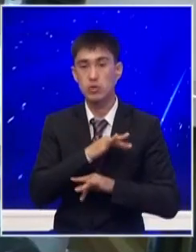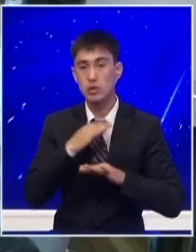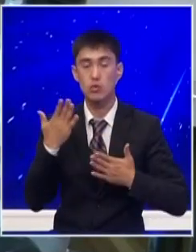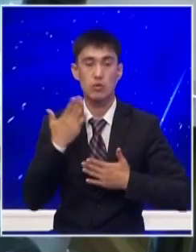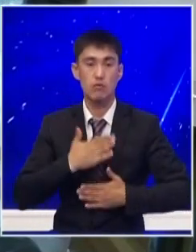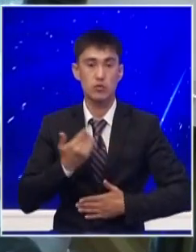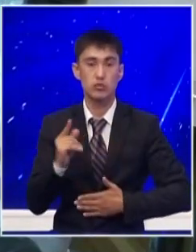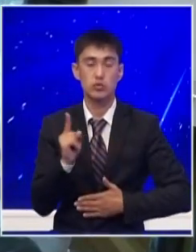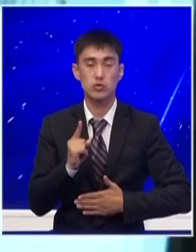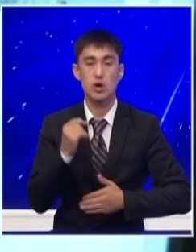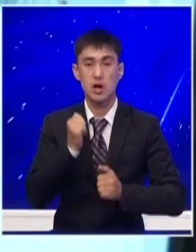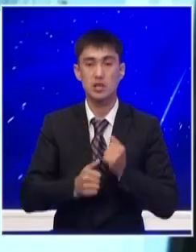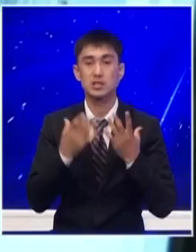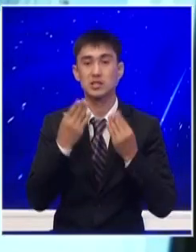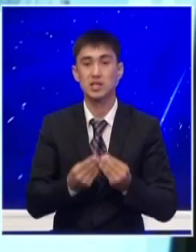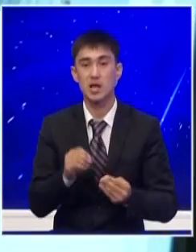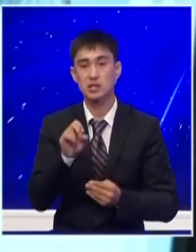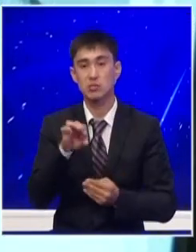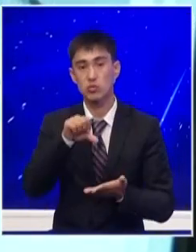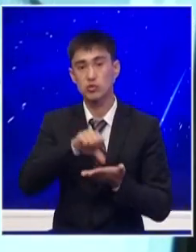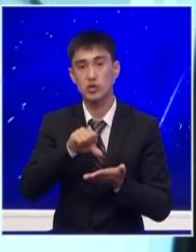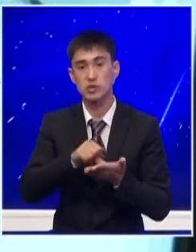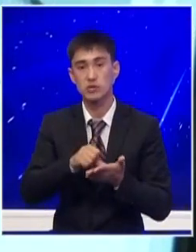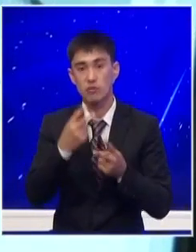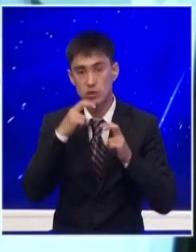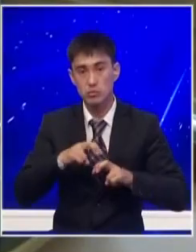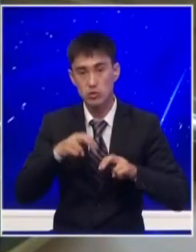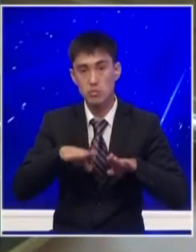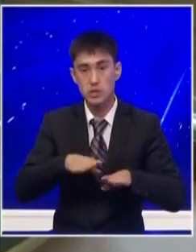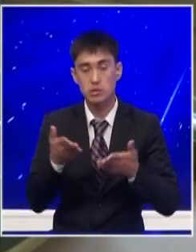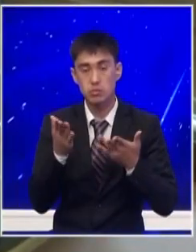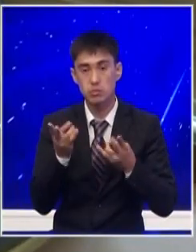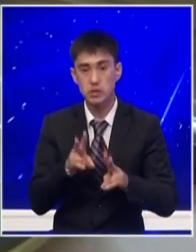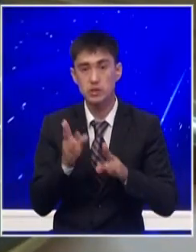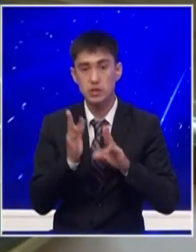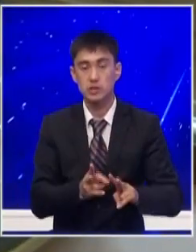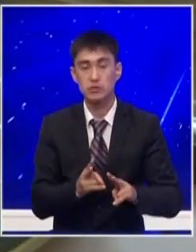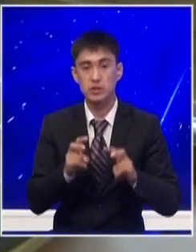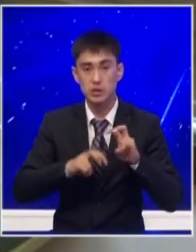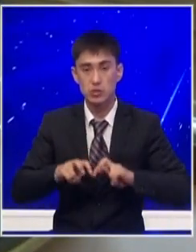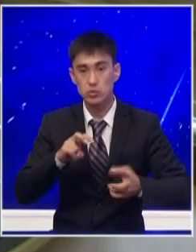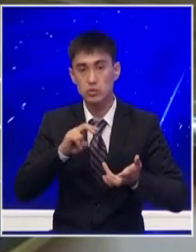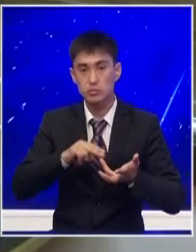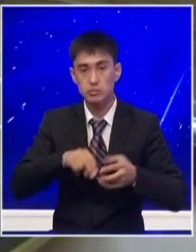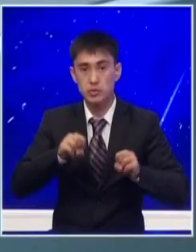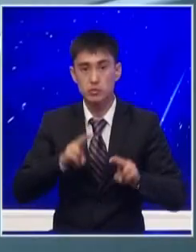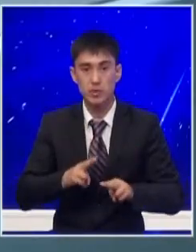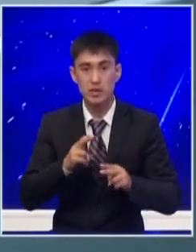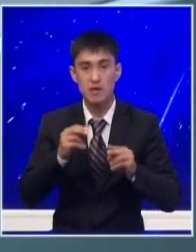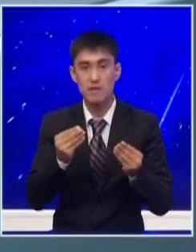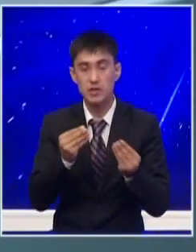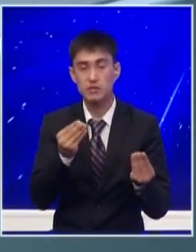ей удовольствие. Каждый день Асемгуль участвует в осмотре места происшествия, анализирует следы преступления и